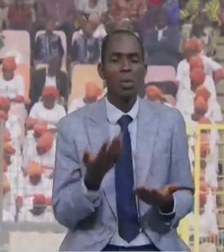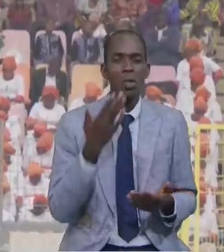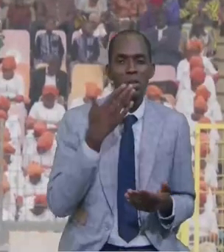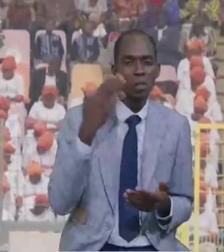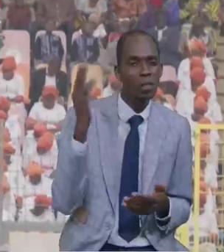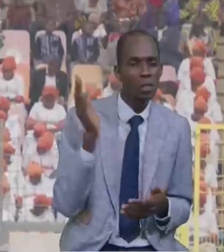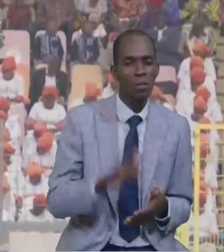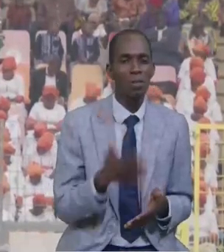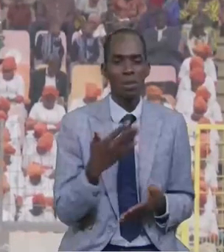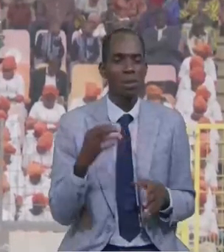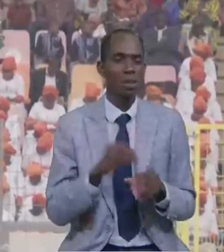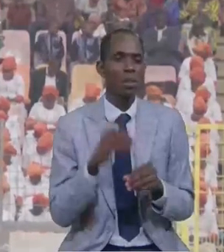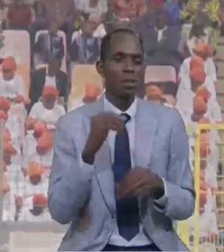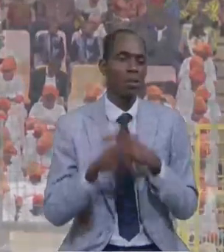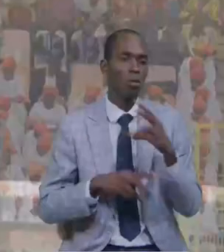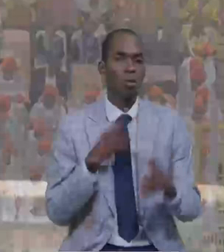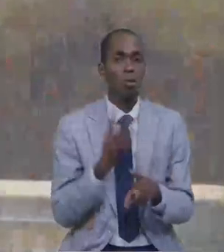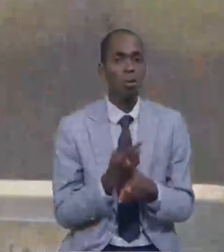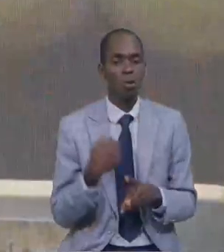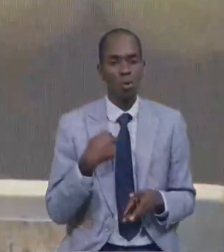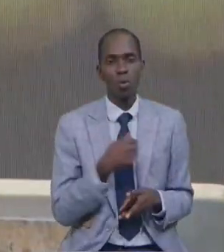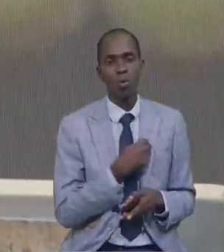1 Thessaloniciens chapitre 5.